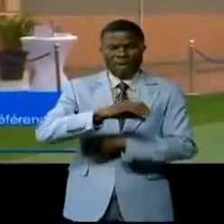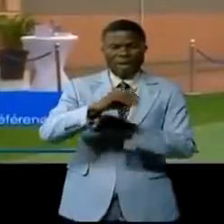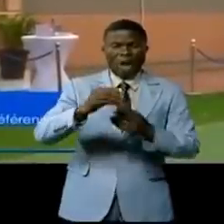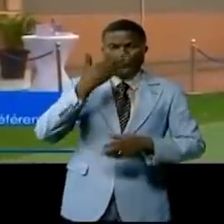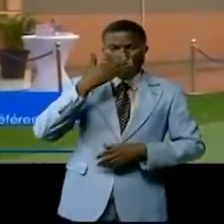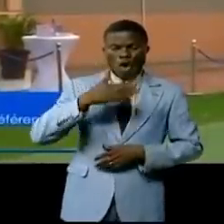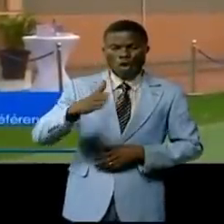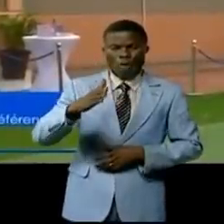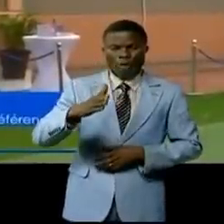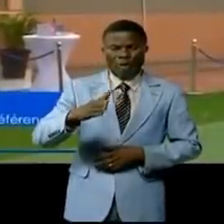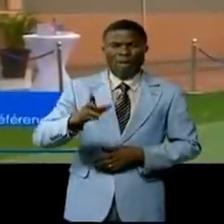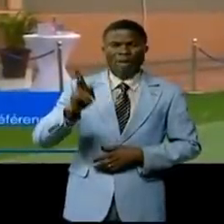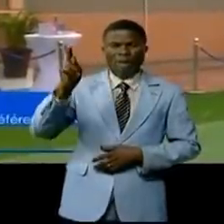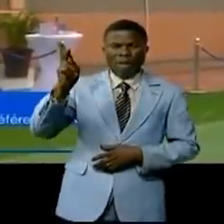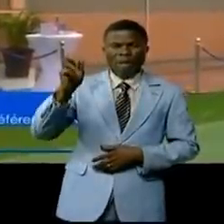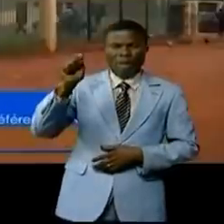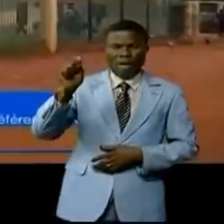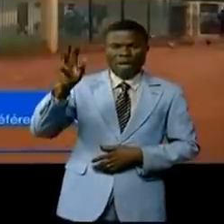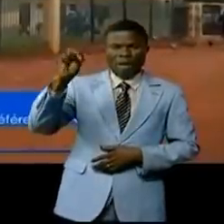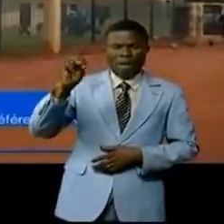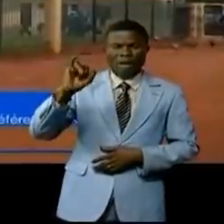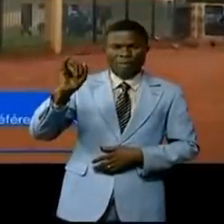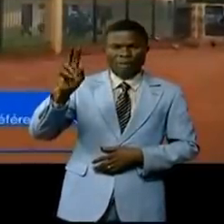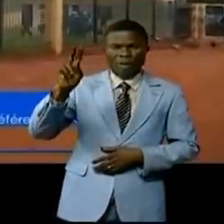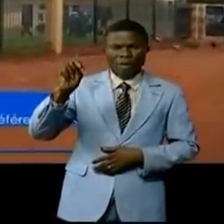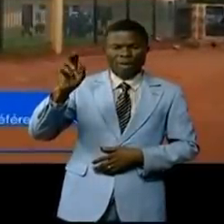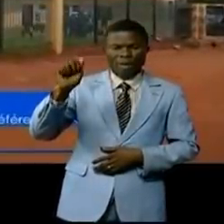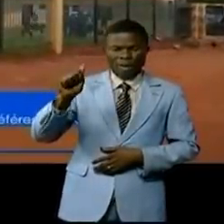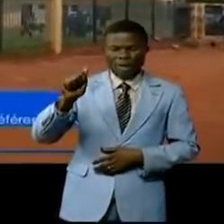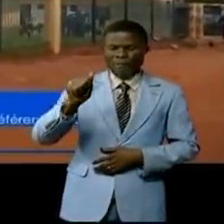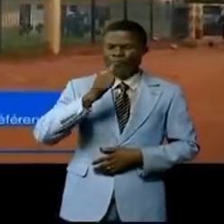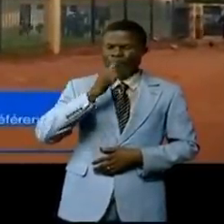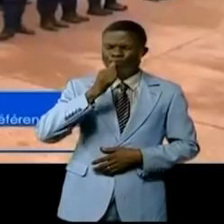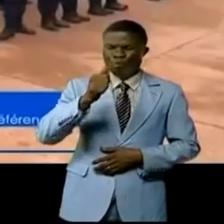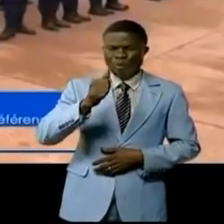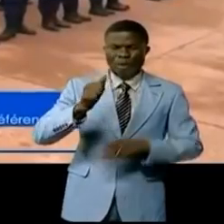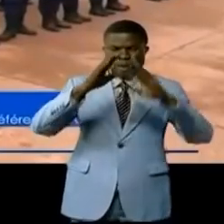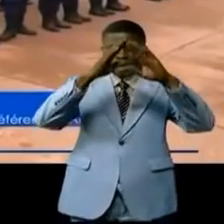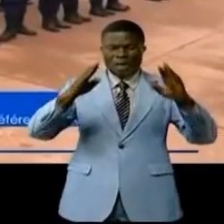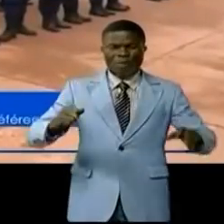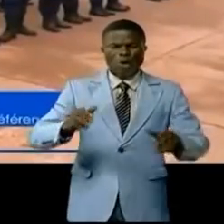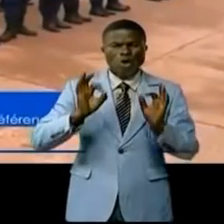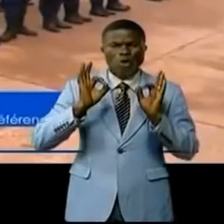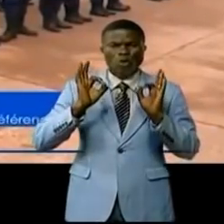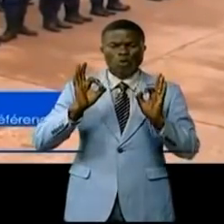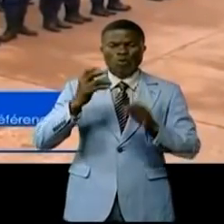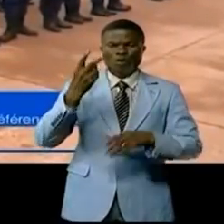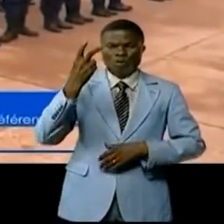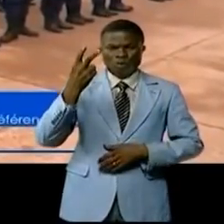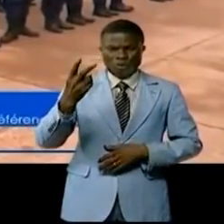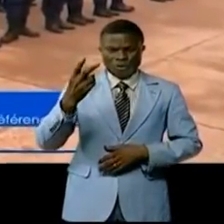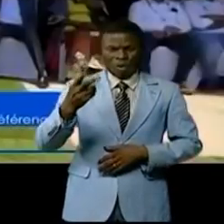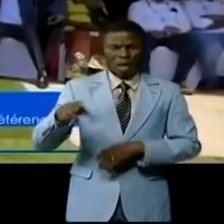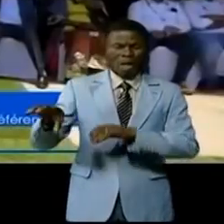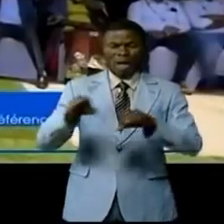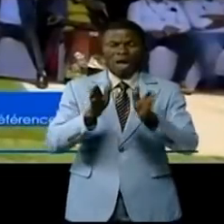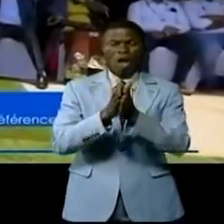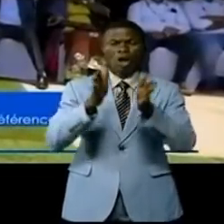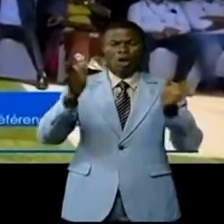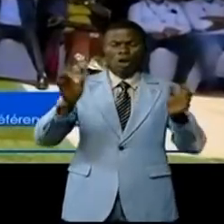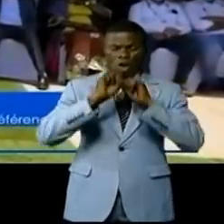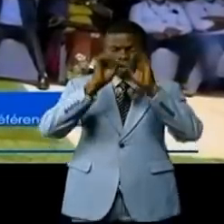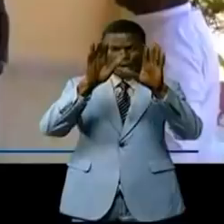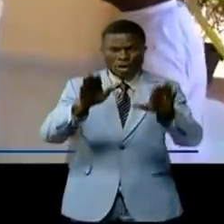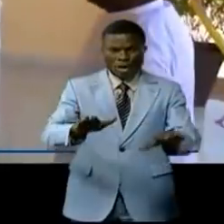des références de Kanina est un bijou, doté aujourd'hui de deux nouveaux bâtiments modernes. Une cérémonie officielle et une bénédiction